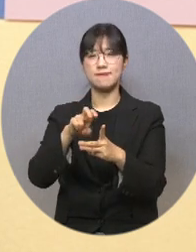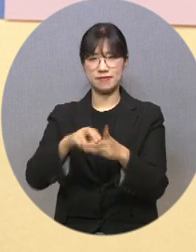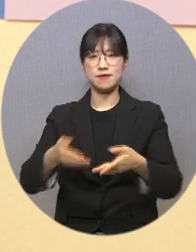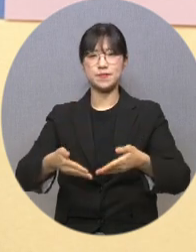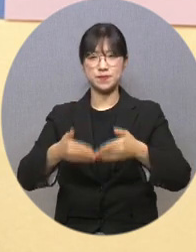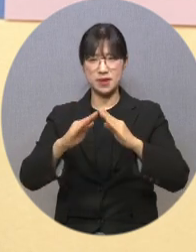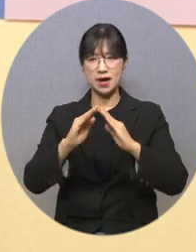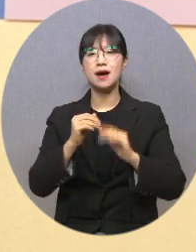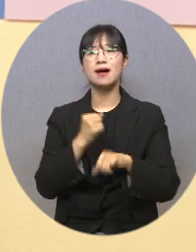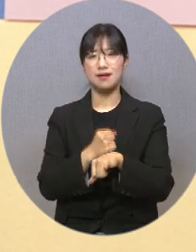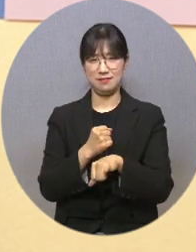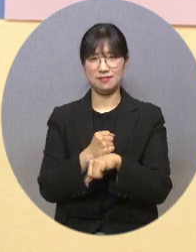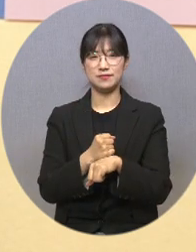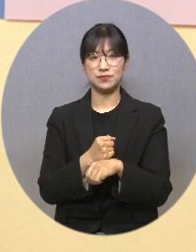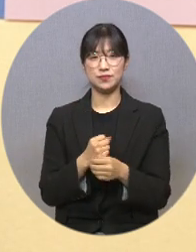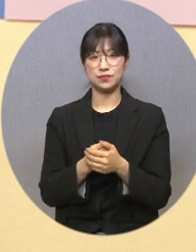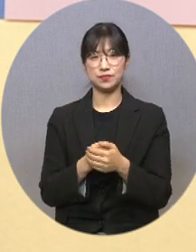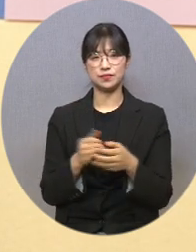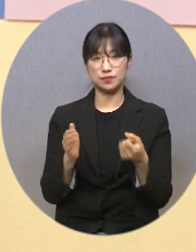만들기로 했었습니다. 그래서